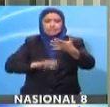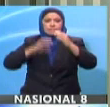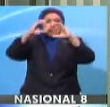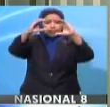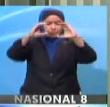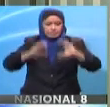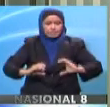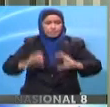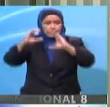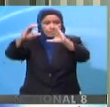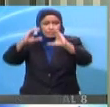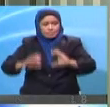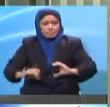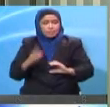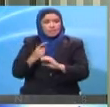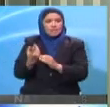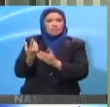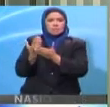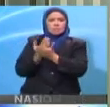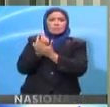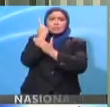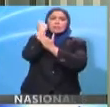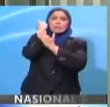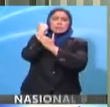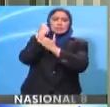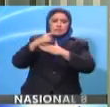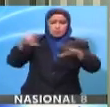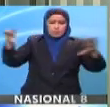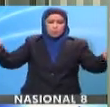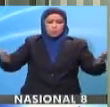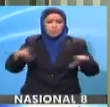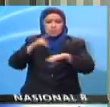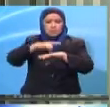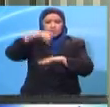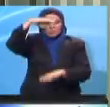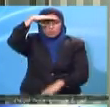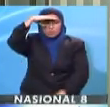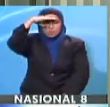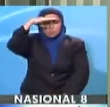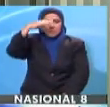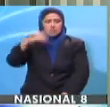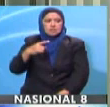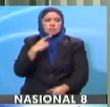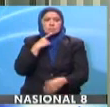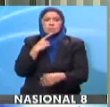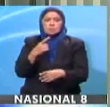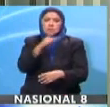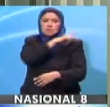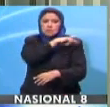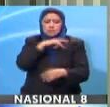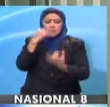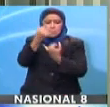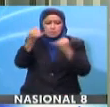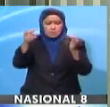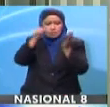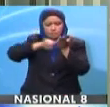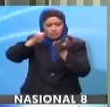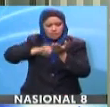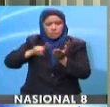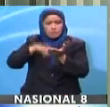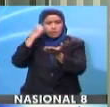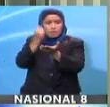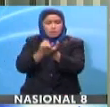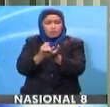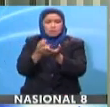dan baru ni kita buat di johorat ketua jabatan S jenayah Negeri Johor pun telah umumkan kita cukup